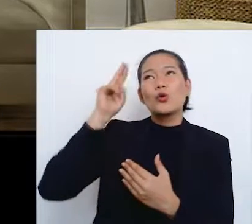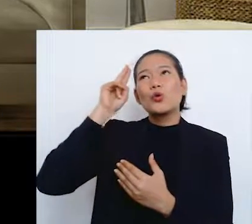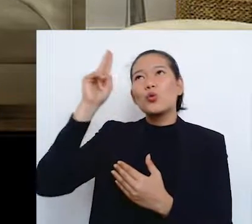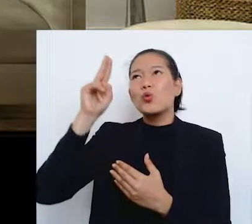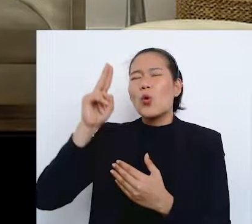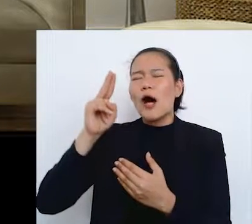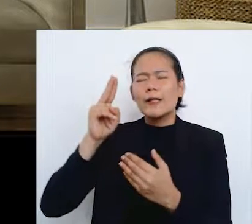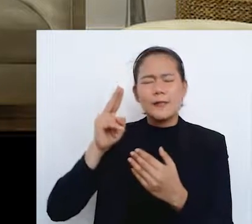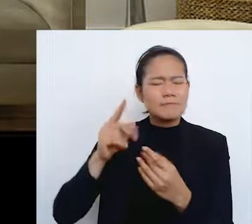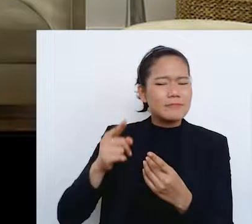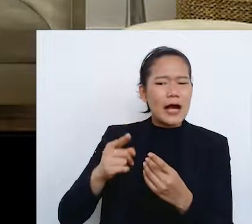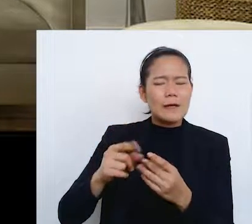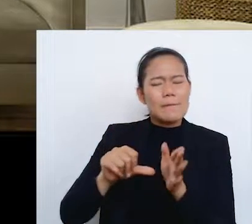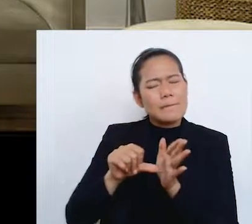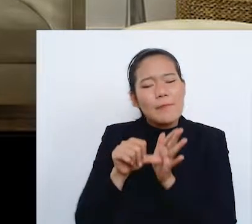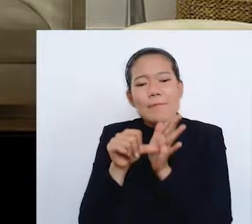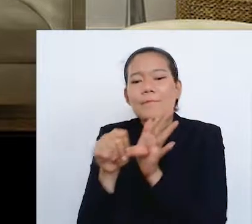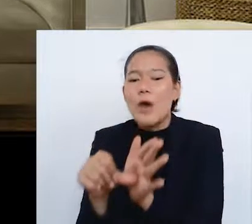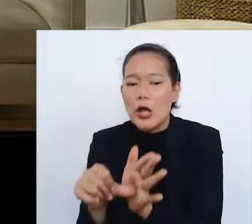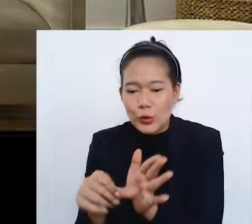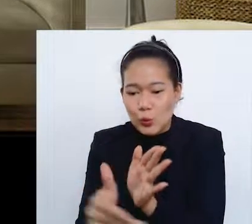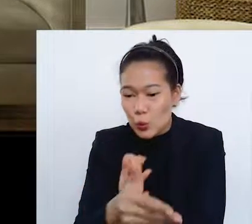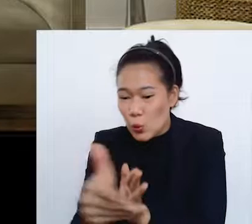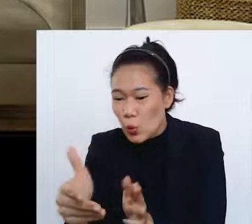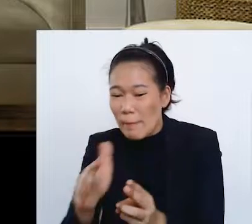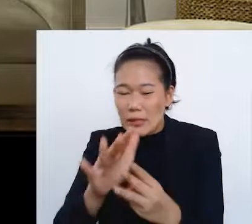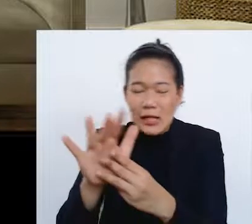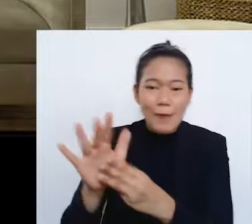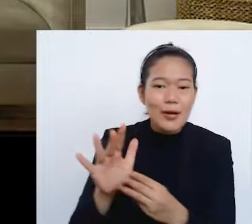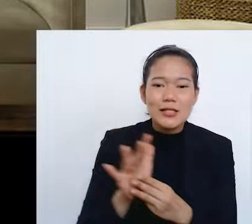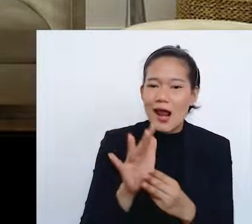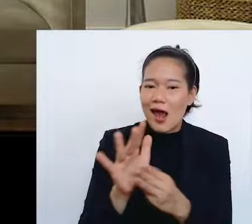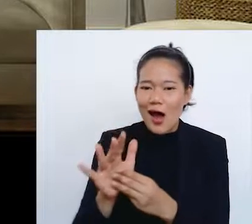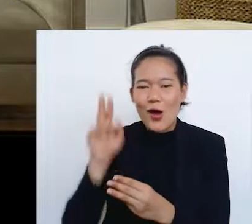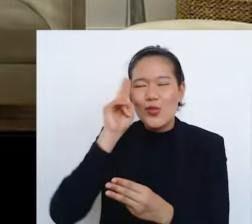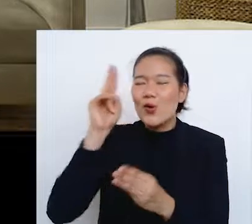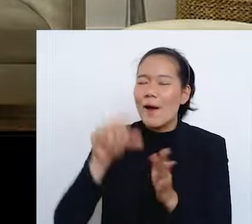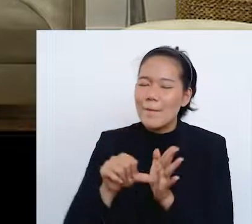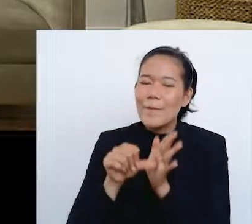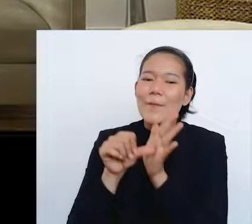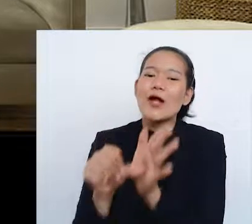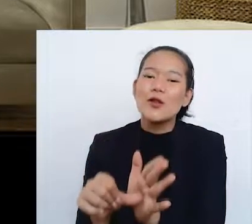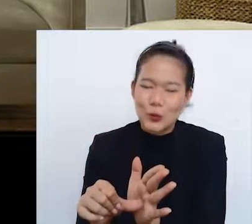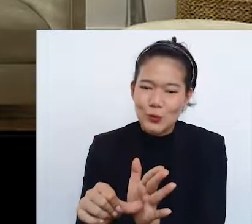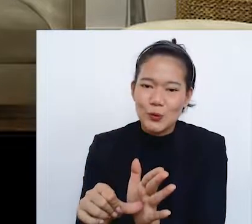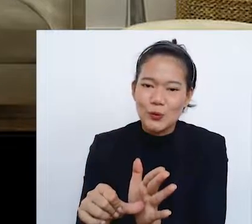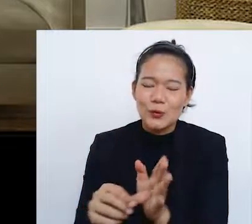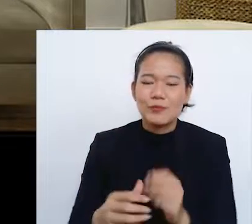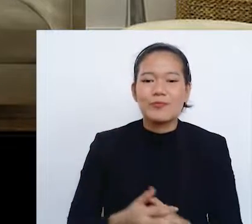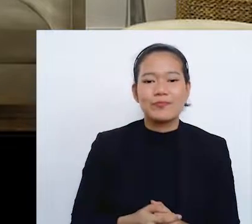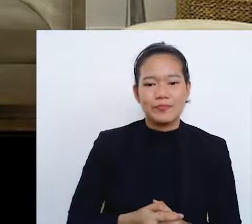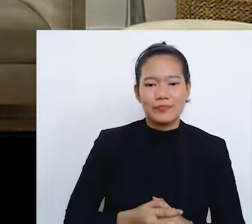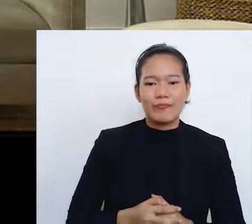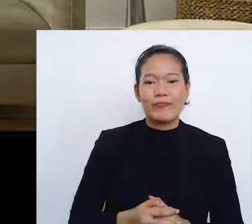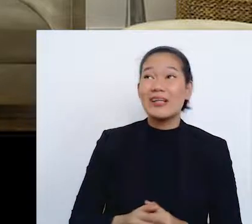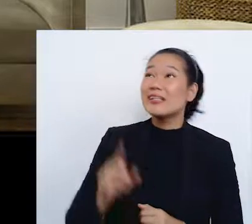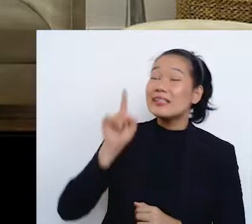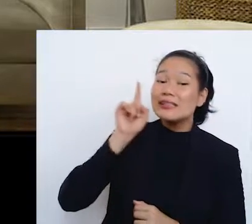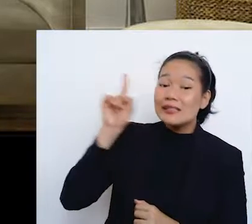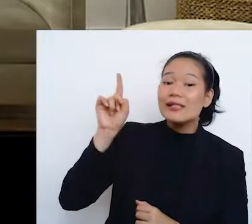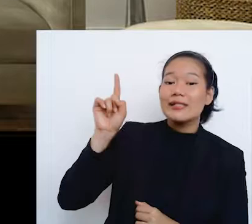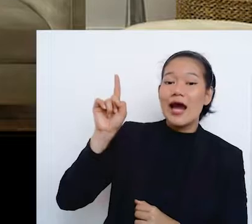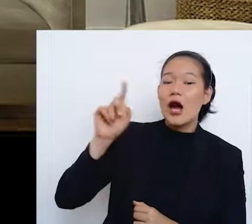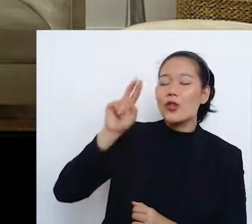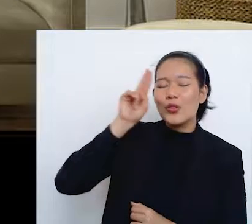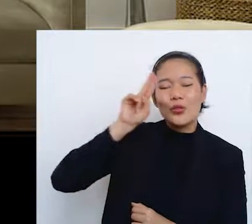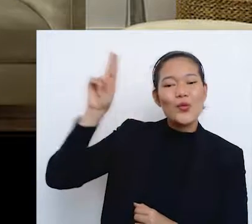selalu turut campur tangan di dalam setiap pergumulan yang dihadapi oleh umat-Nya.